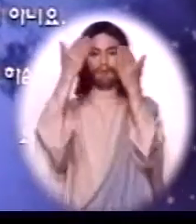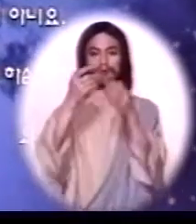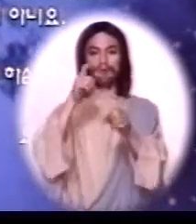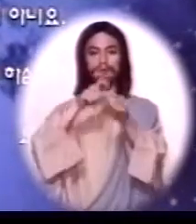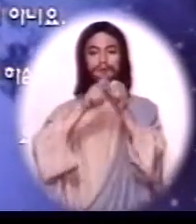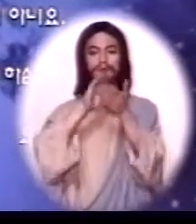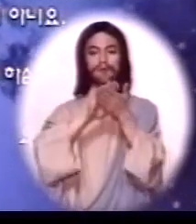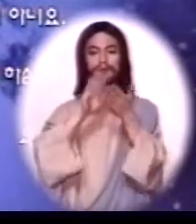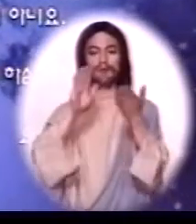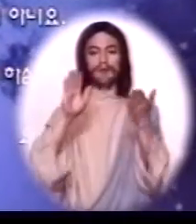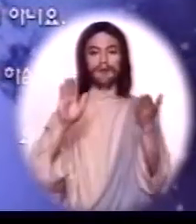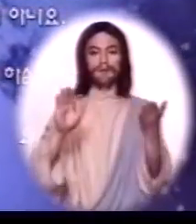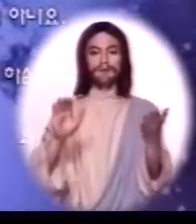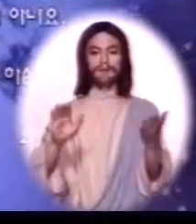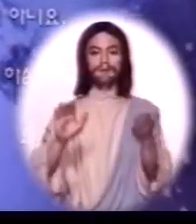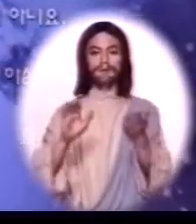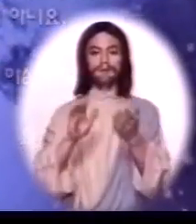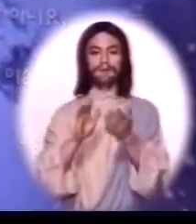구원을 받게 하려 하심이라.